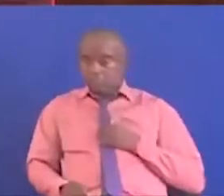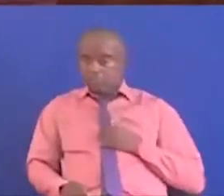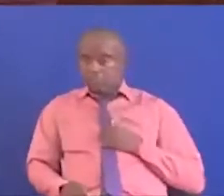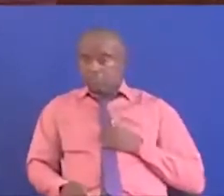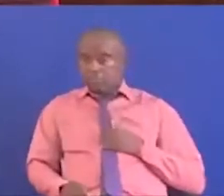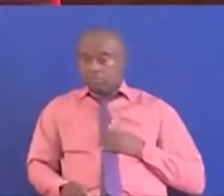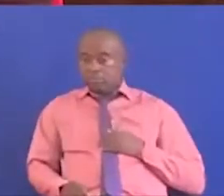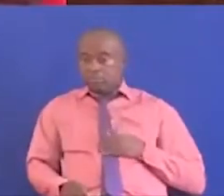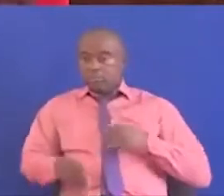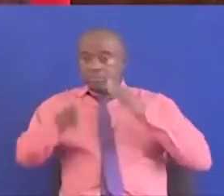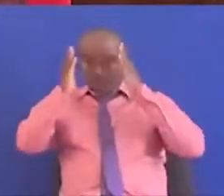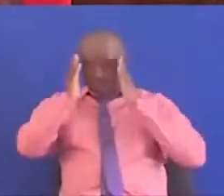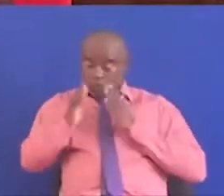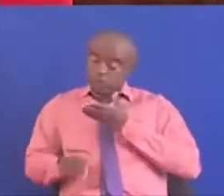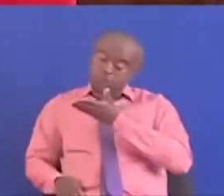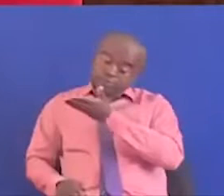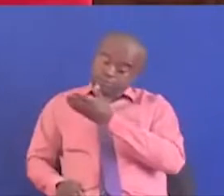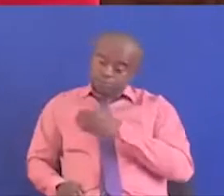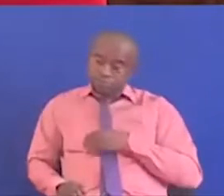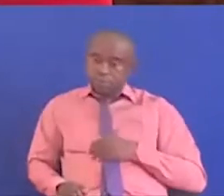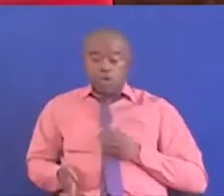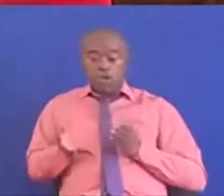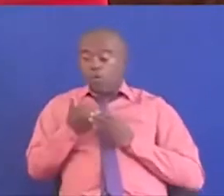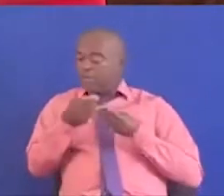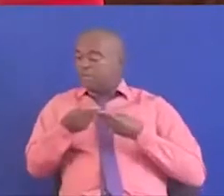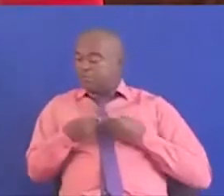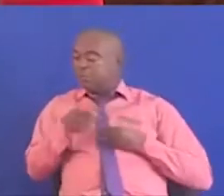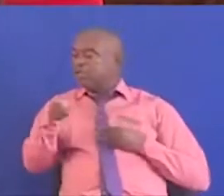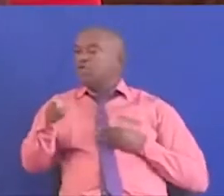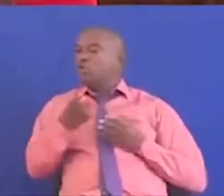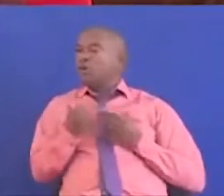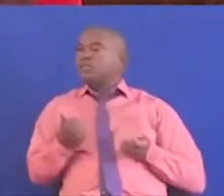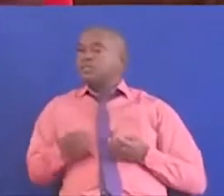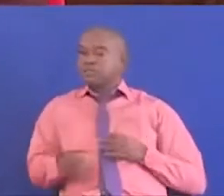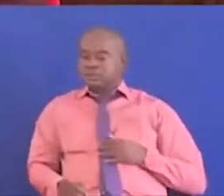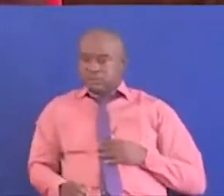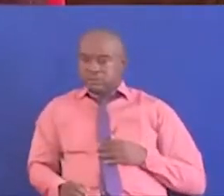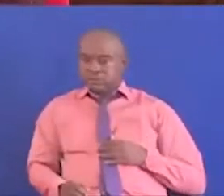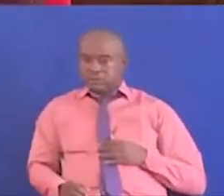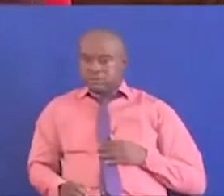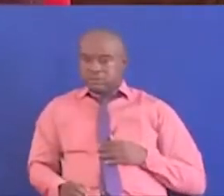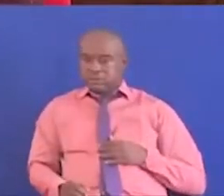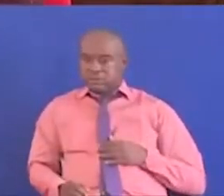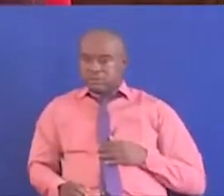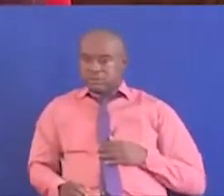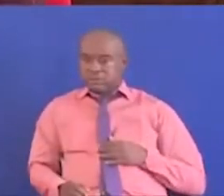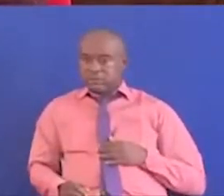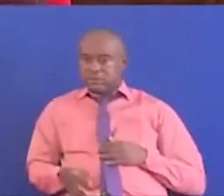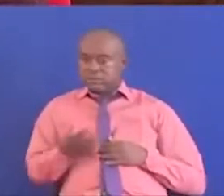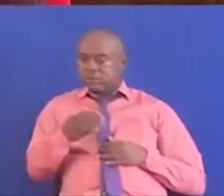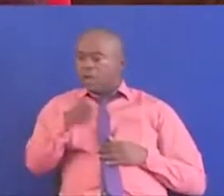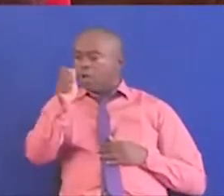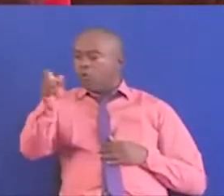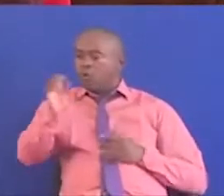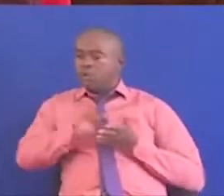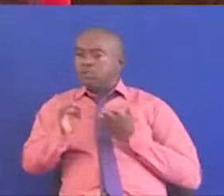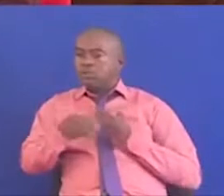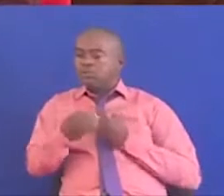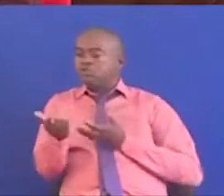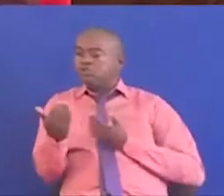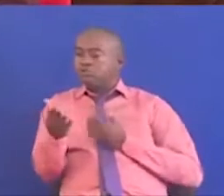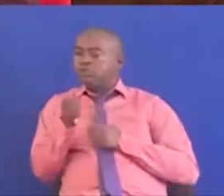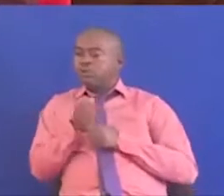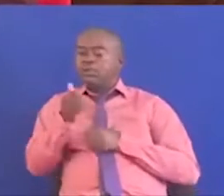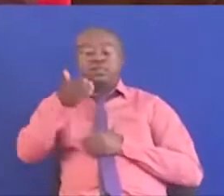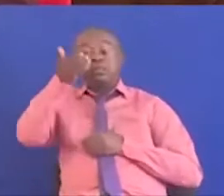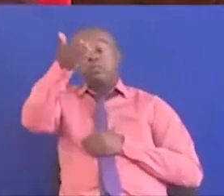Mheshimiwa Spika, kwa nini sipokei taarifa hiyo? Wananchi gani hawa ambao unawasubirisha bajeti nyingine